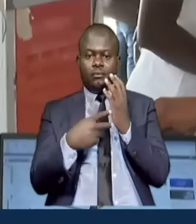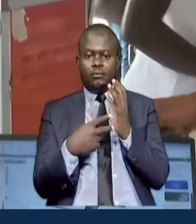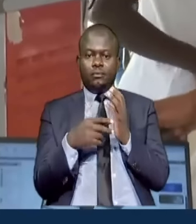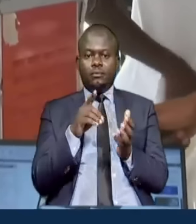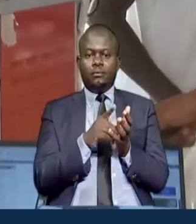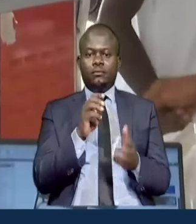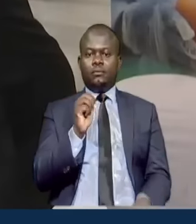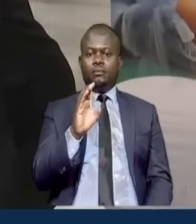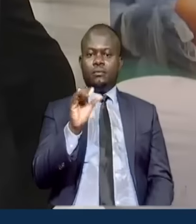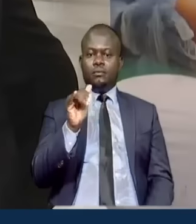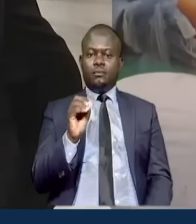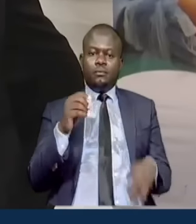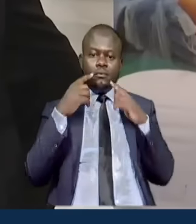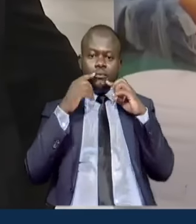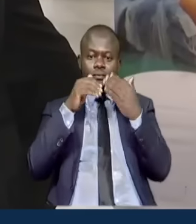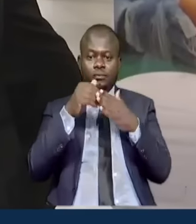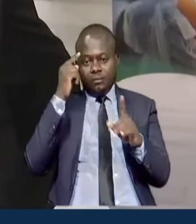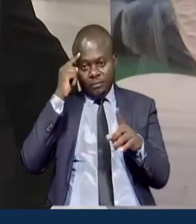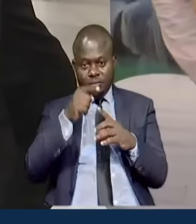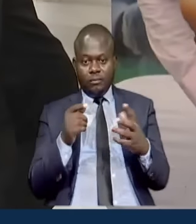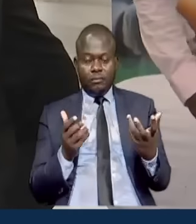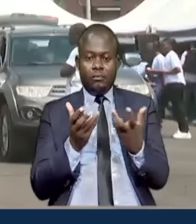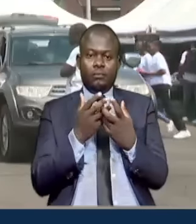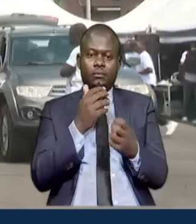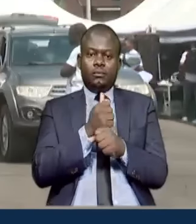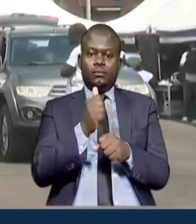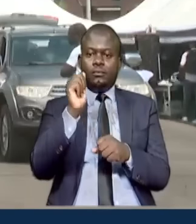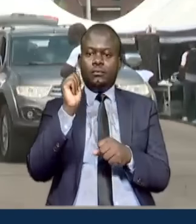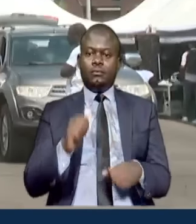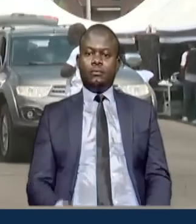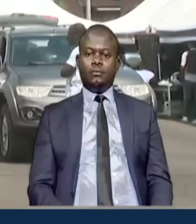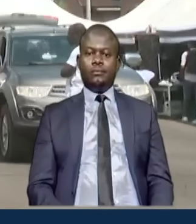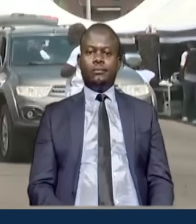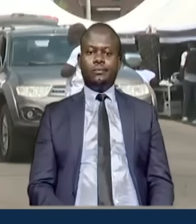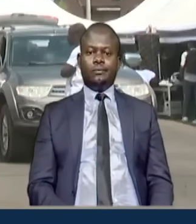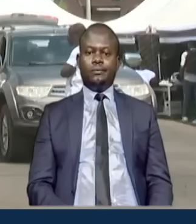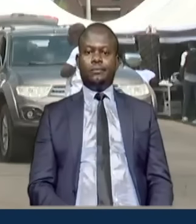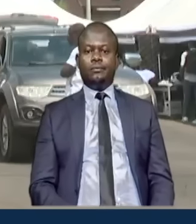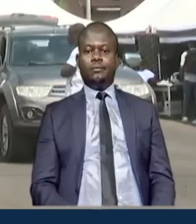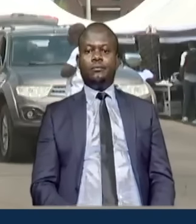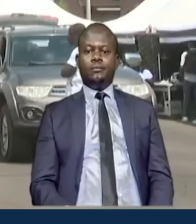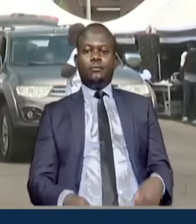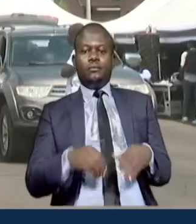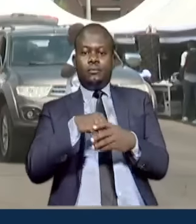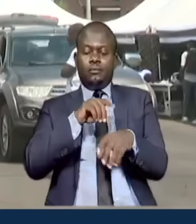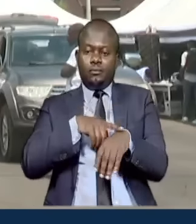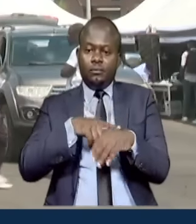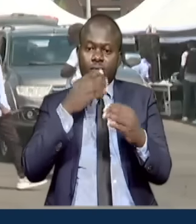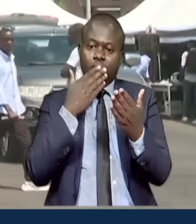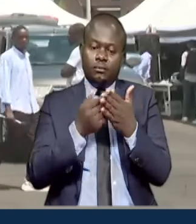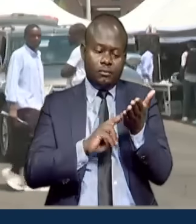Dr. Mucyo Sylvie avuga ko bigamije kubahuza n'abikorera. Ari umwanya mwiza abakoresha cyangwa se ibigo